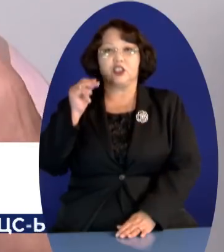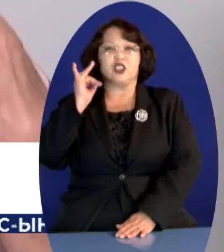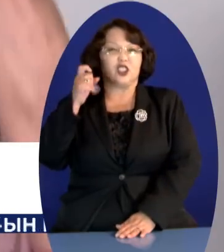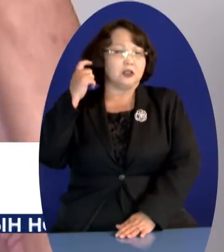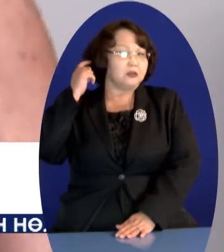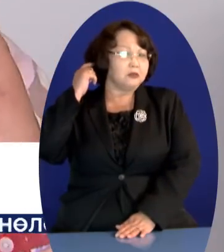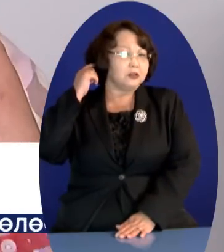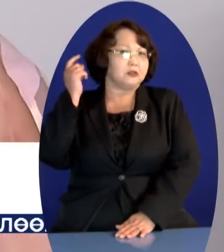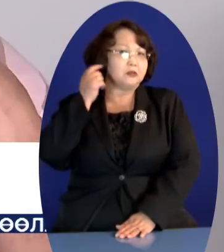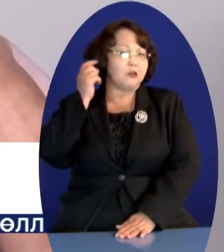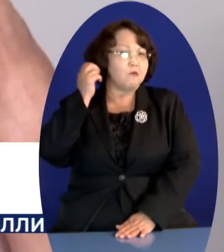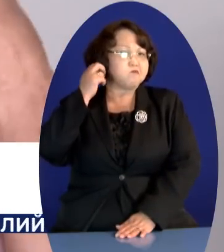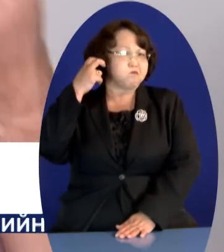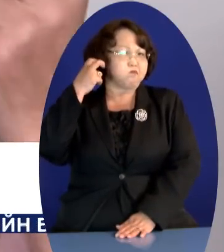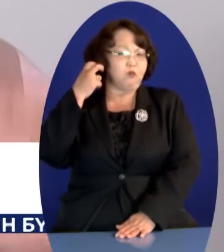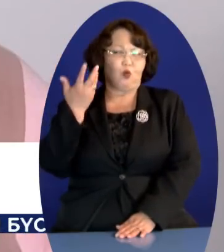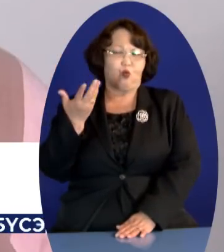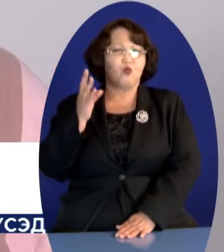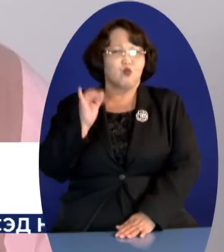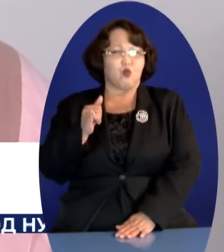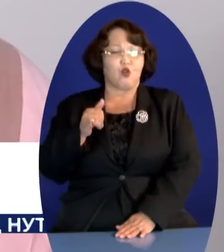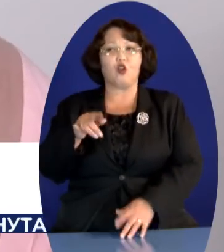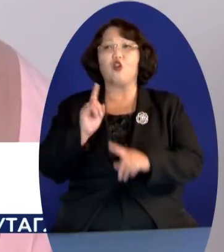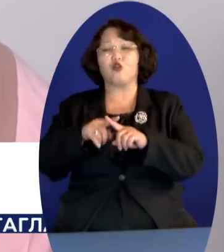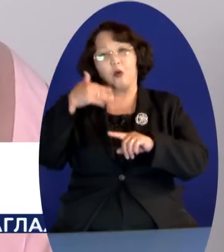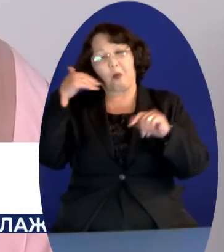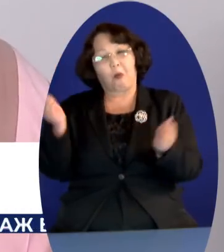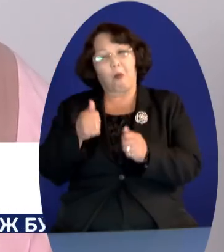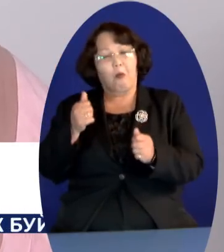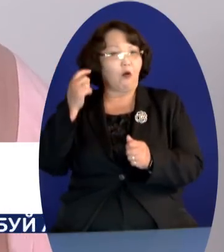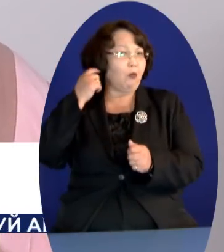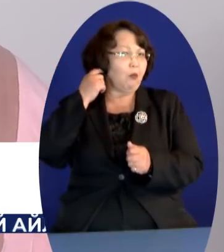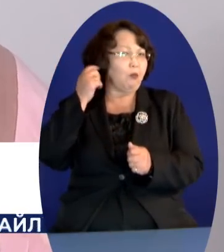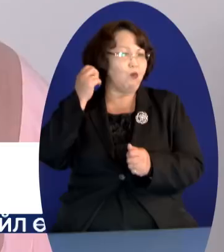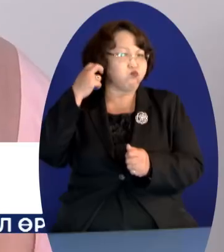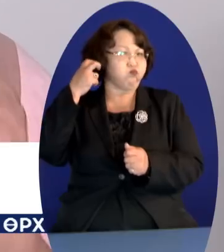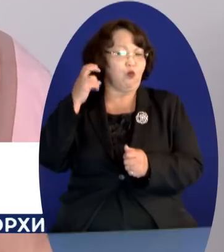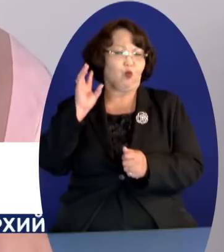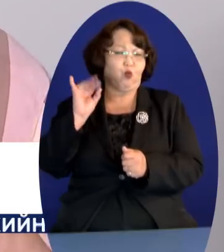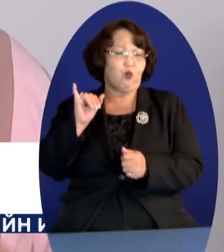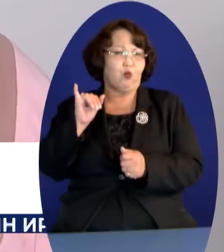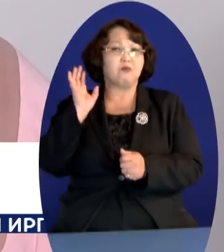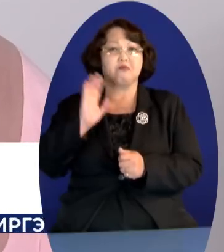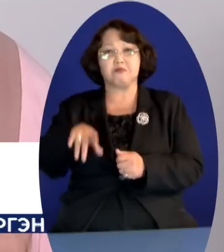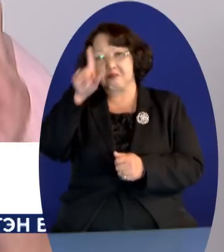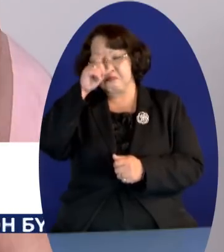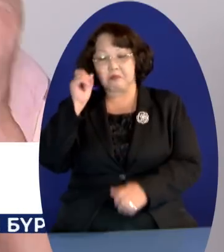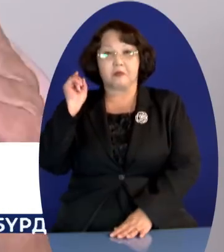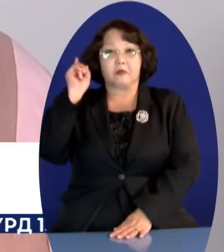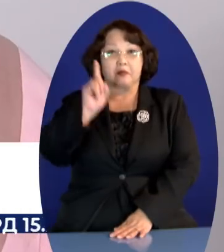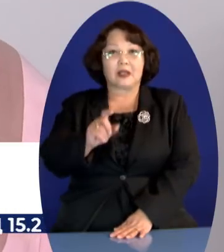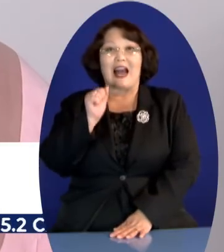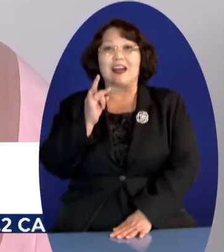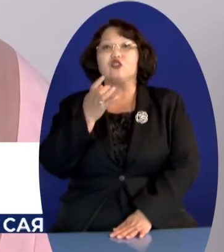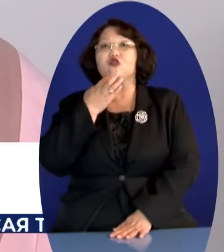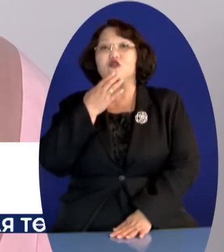гараад, тэгээд шавлараад байсан, би малдар байсан байхгүй хөдөө. Тэгээд төв рүү орохоор юунлуу ороод арьс өнгөнд